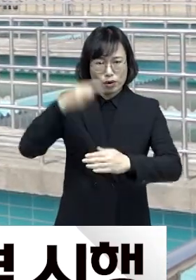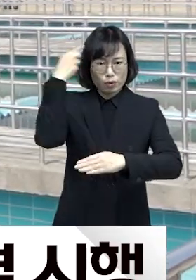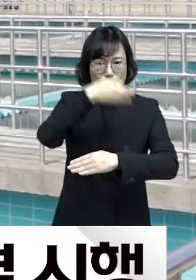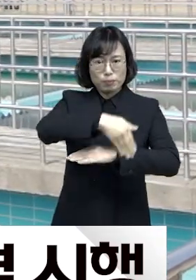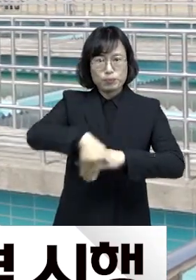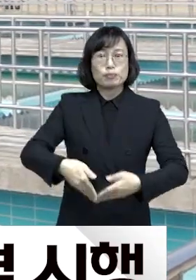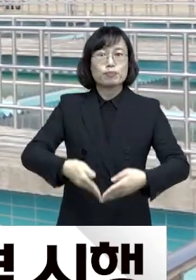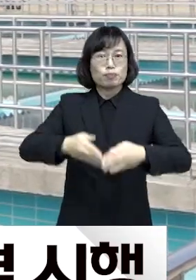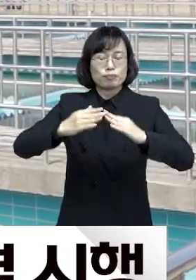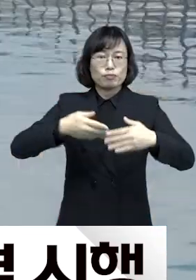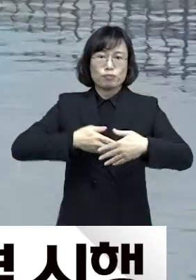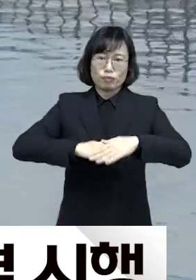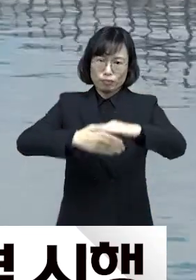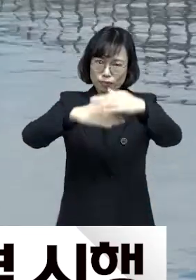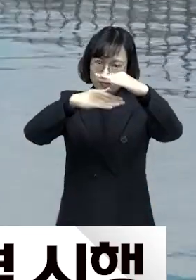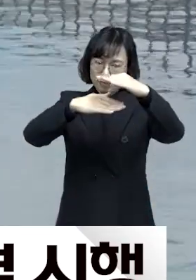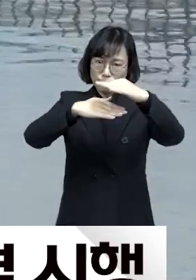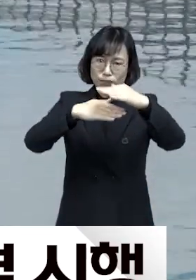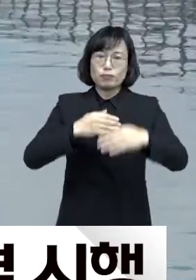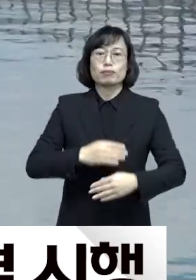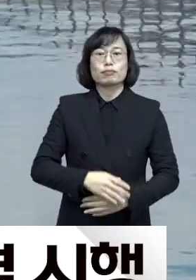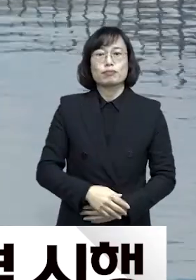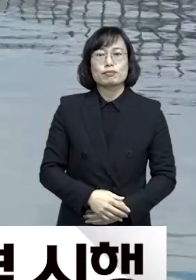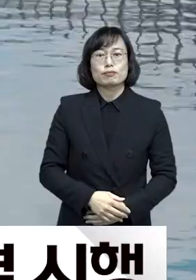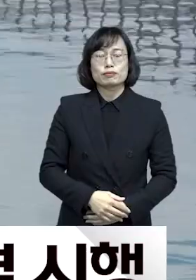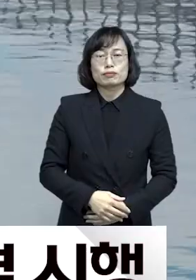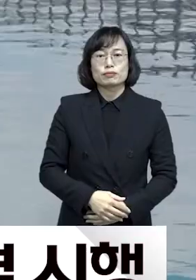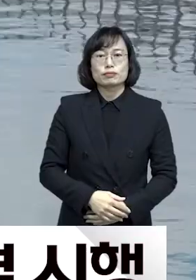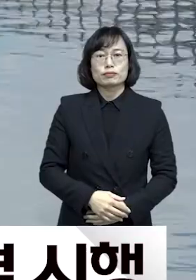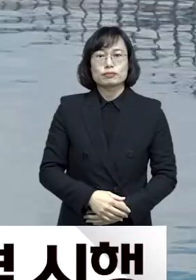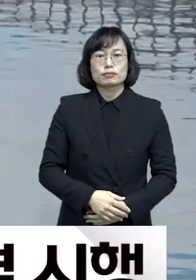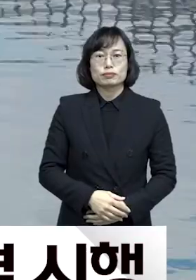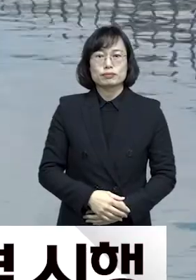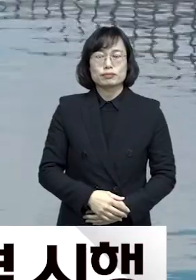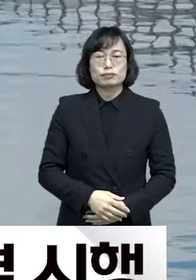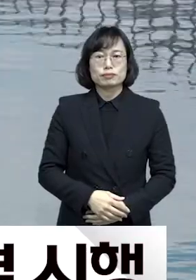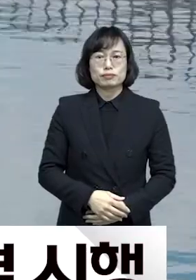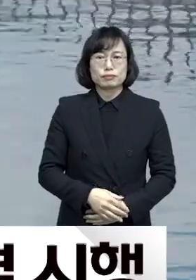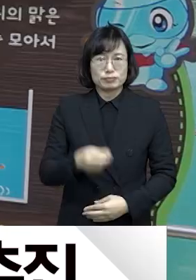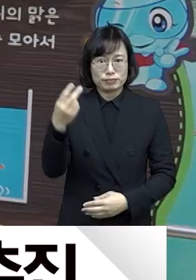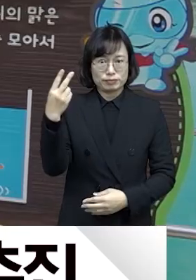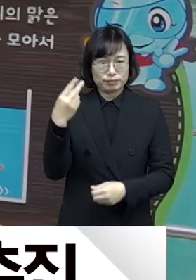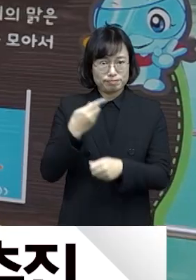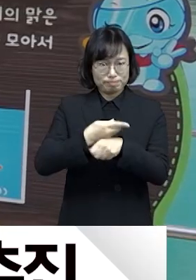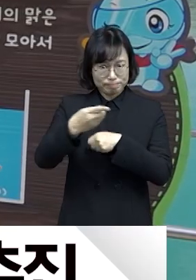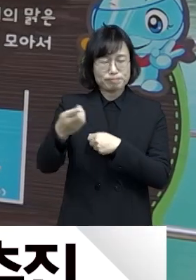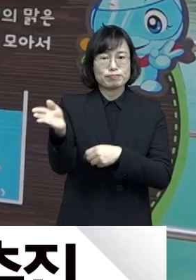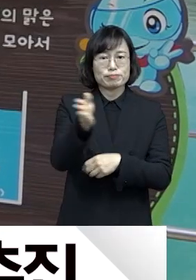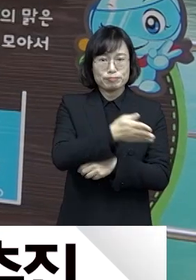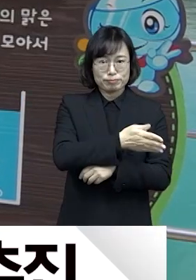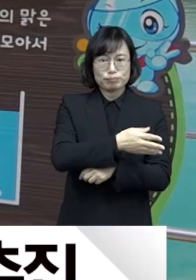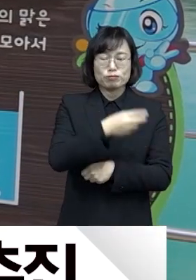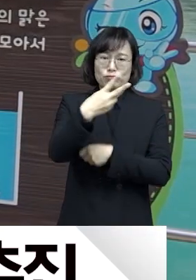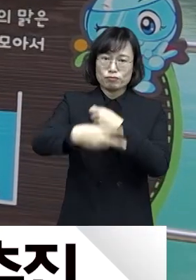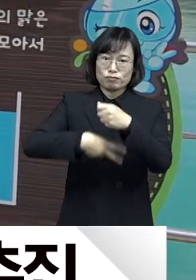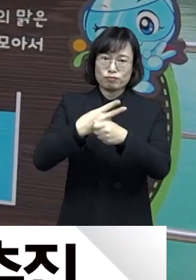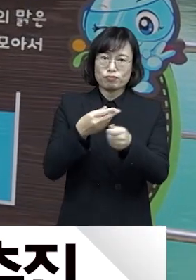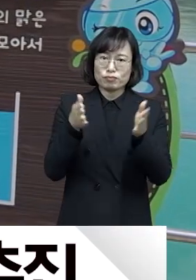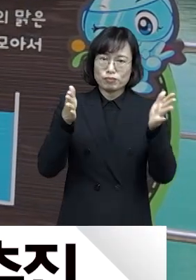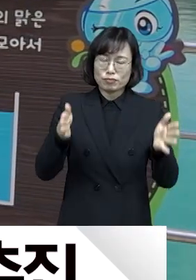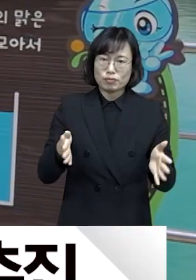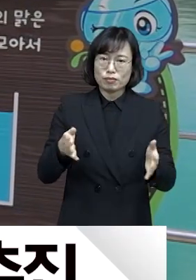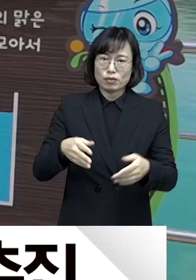수립해 단계별 공정별로 사업을 시행하기로 했습니다. 이에 따라 2023년부터